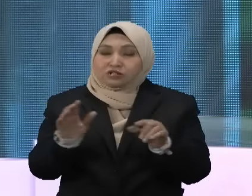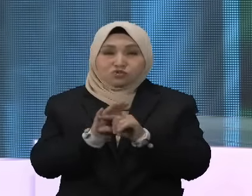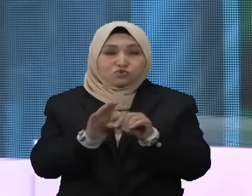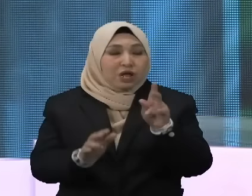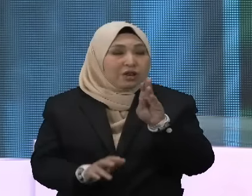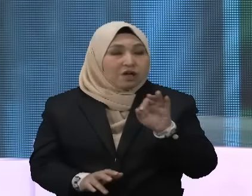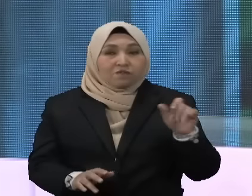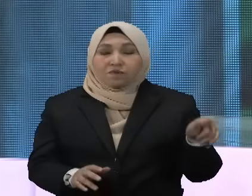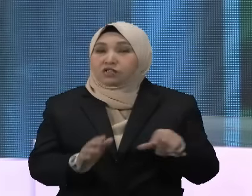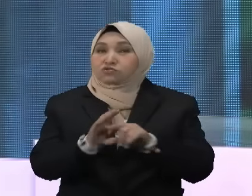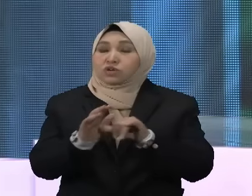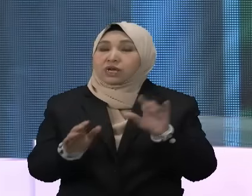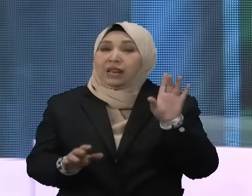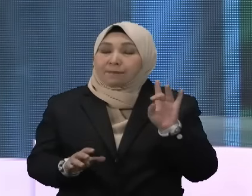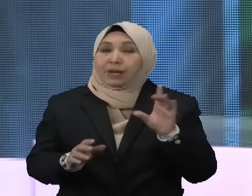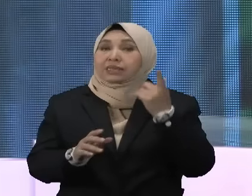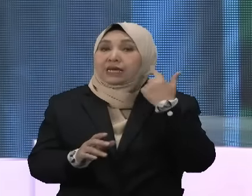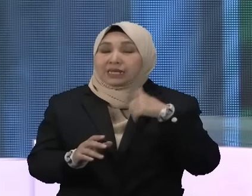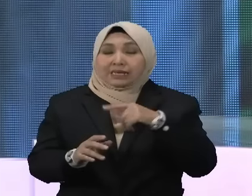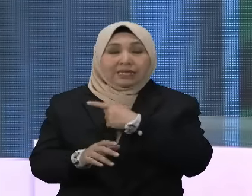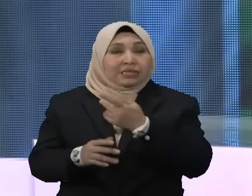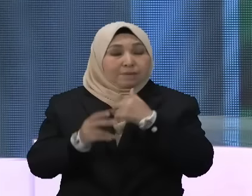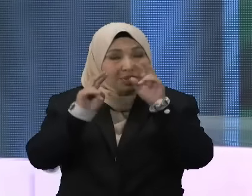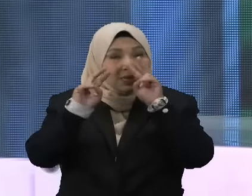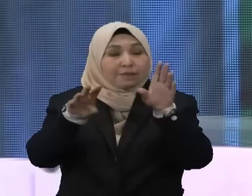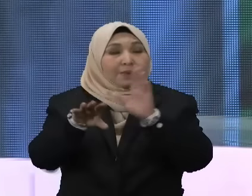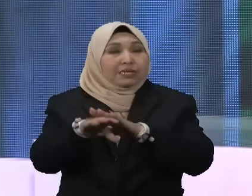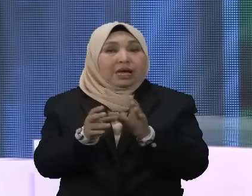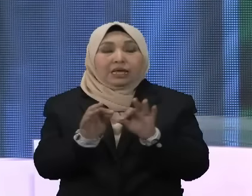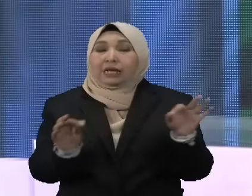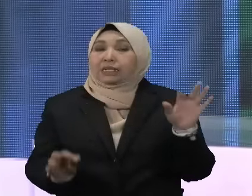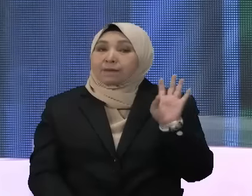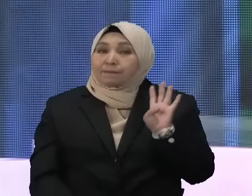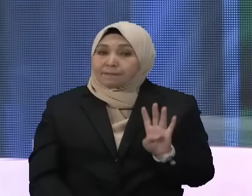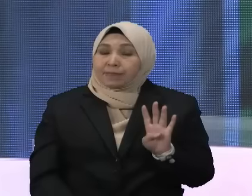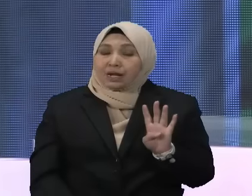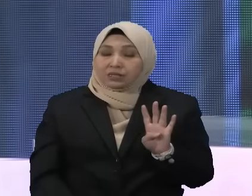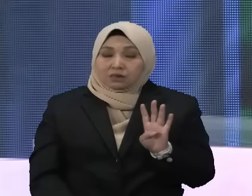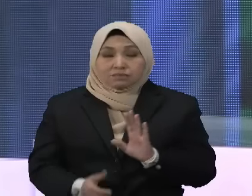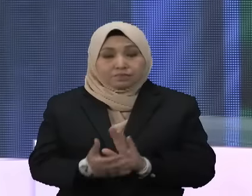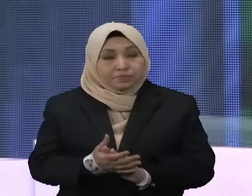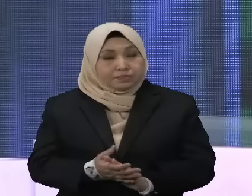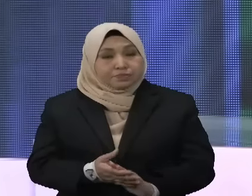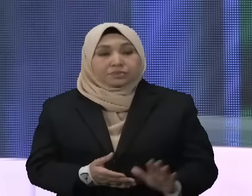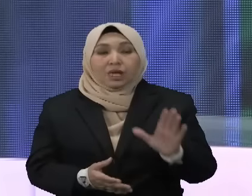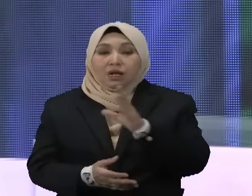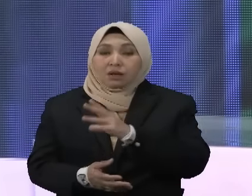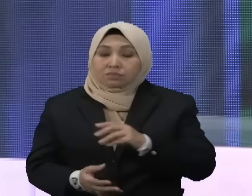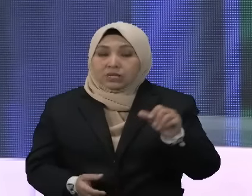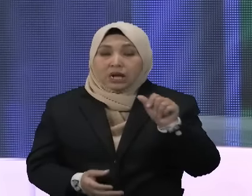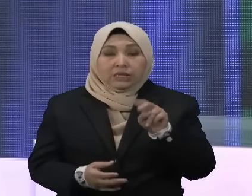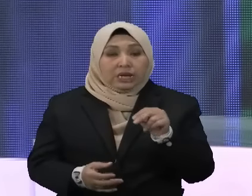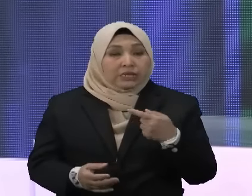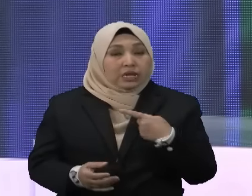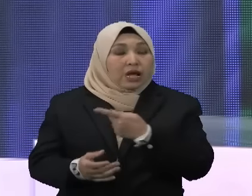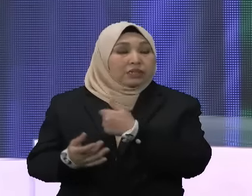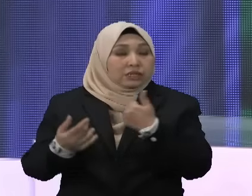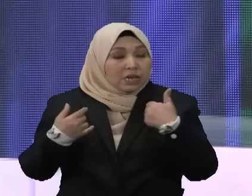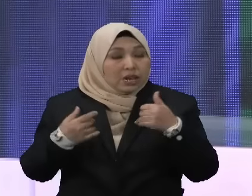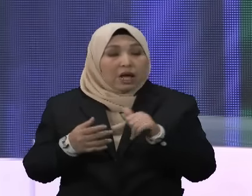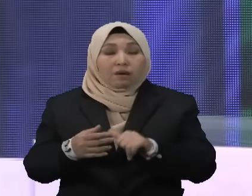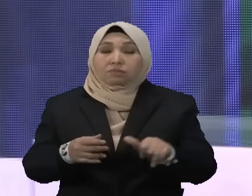yang ke-8. Dan sebentar tadi kita melihat kepada ayat yang ke-4. Ulaika humul mu'minuna haqqan. Ini adalah,